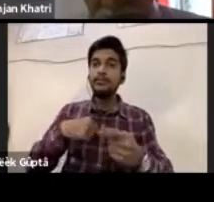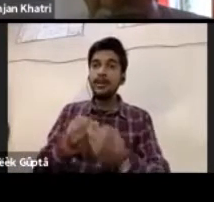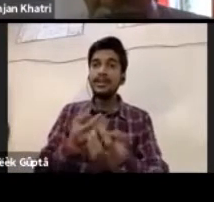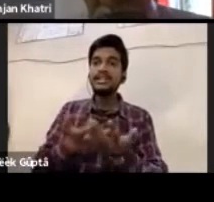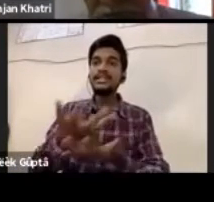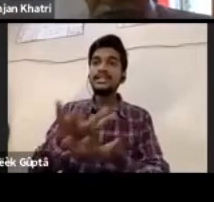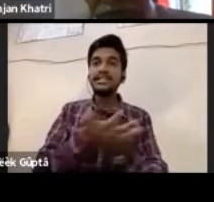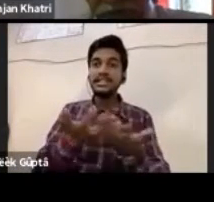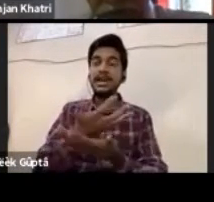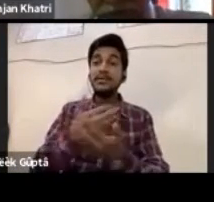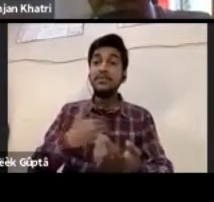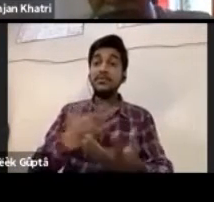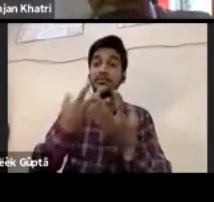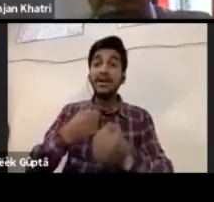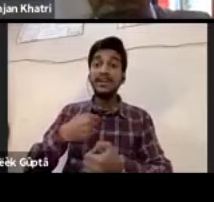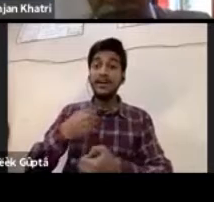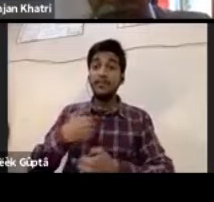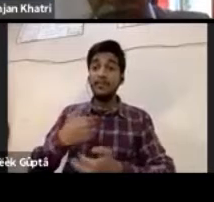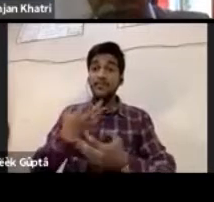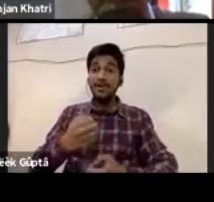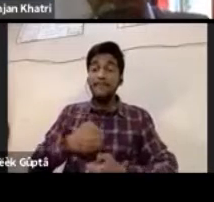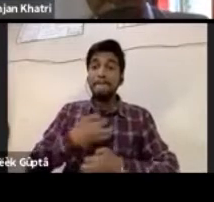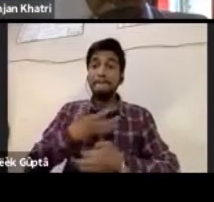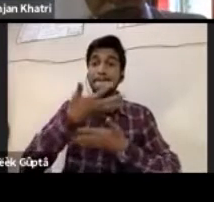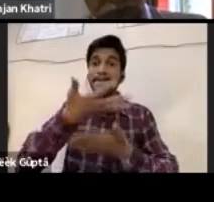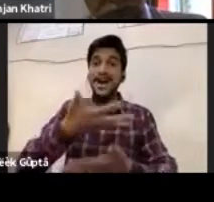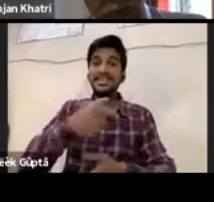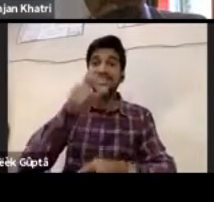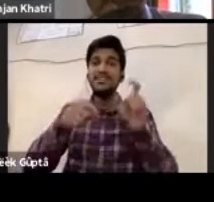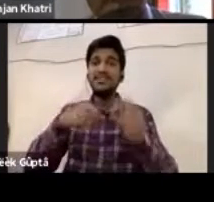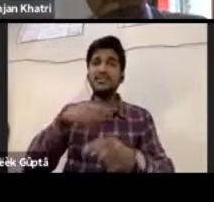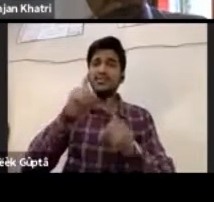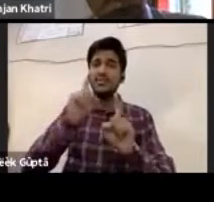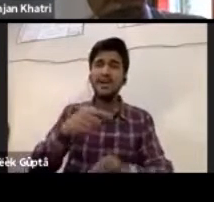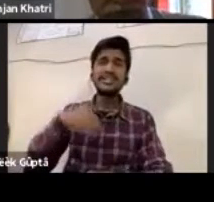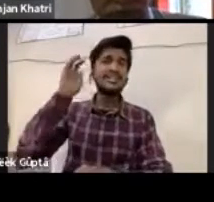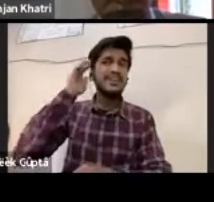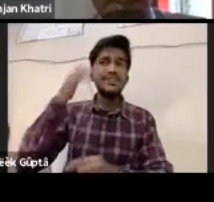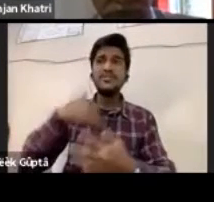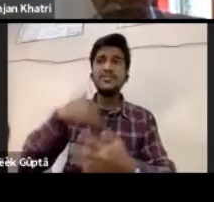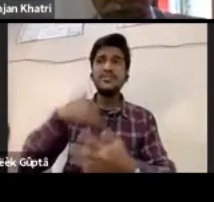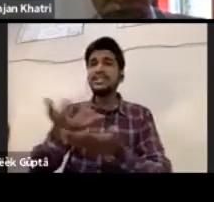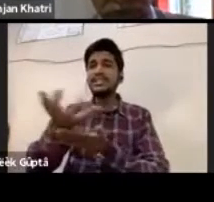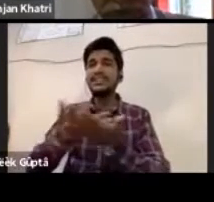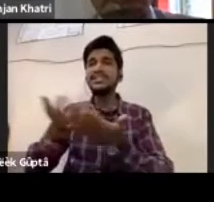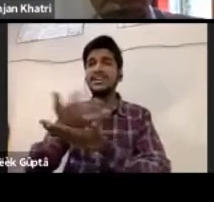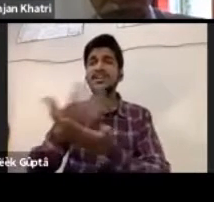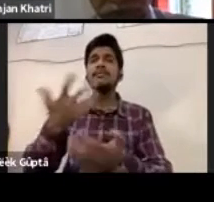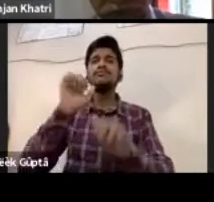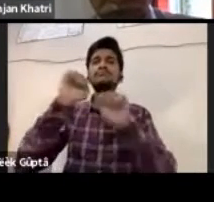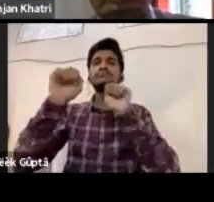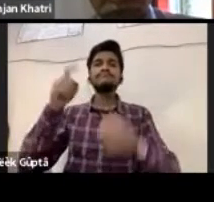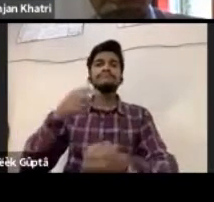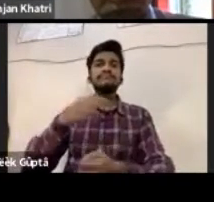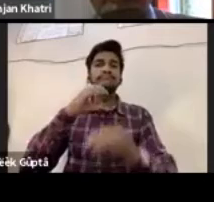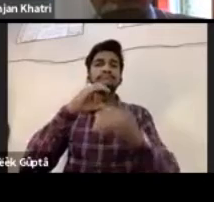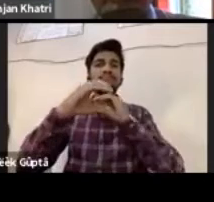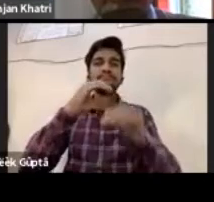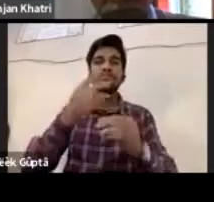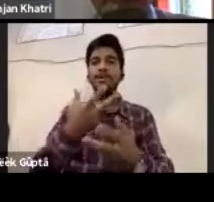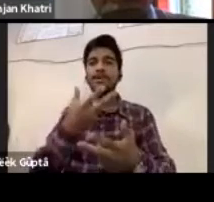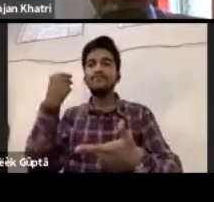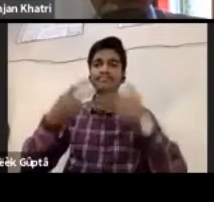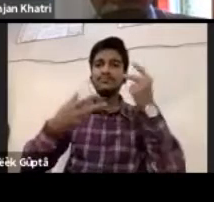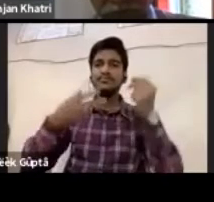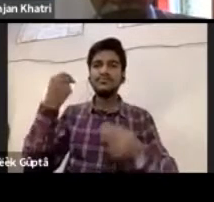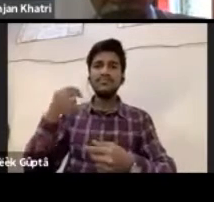बात कोई सुनने वाला चाहिए, हमारी बात कोई नहीं सुनता. सब अपना पॉइंट ऑफ व्यू, अपने पर्सपेक्टिव्स, उसकी उस